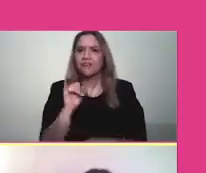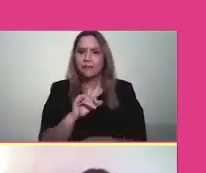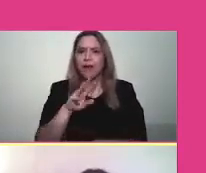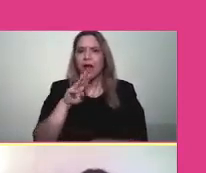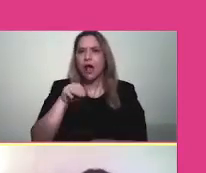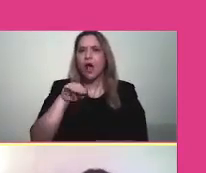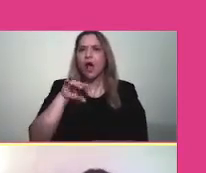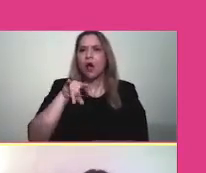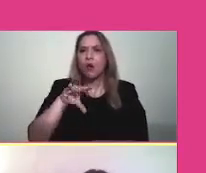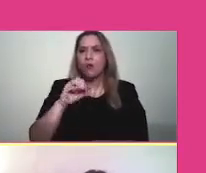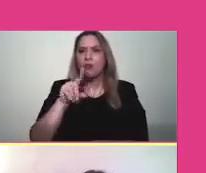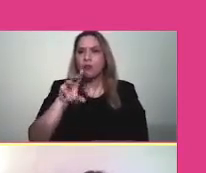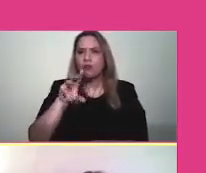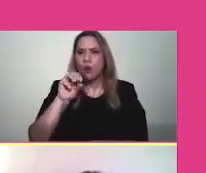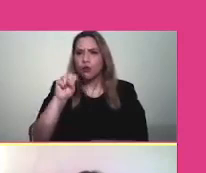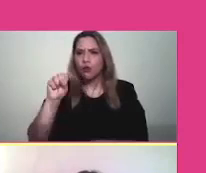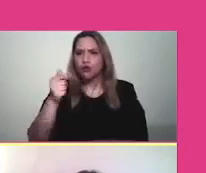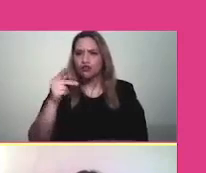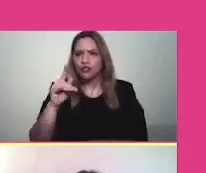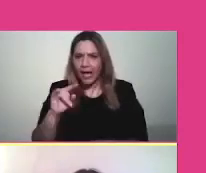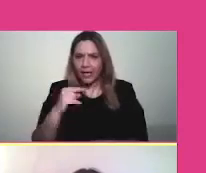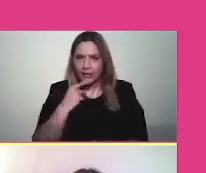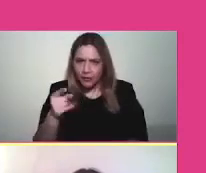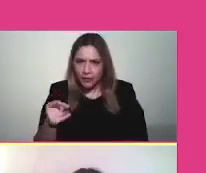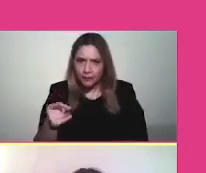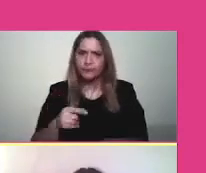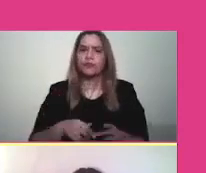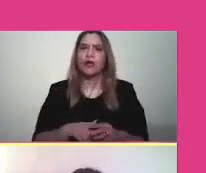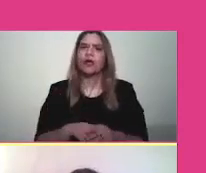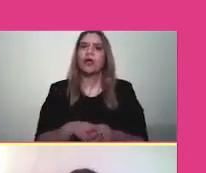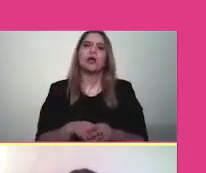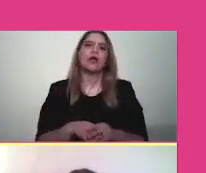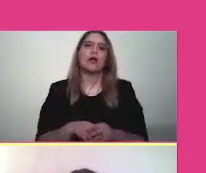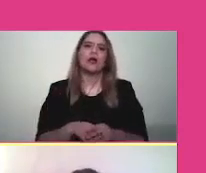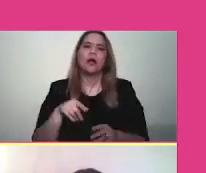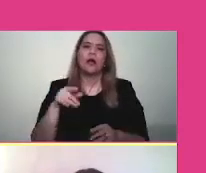το Solidarity Now. Το Ίδρυμα Μποδοσάκη ξεκίνησε τη λειτουργία του το